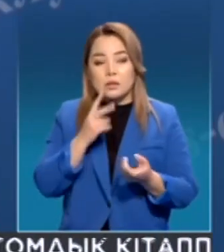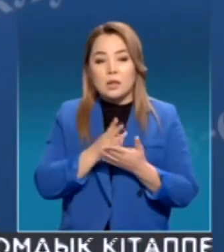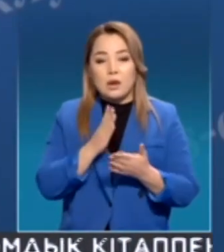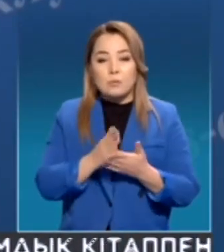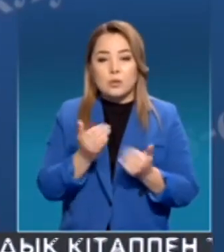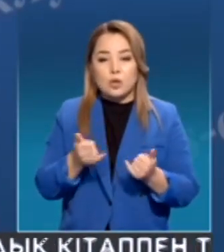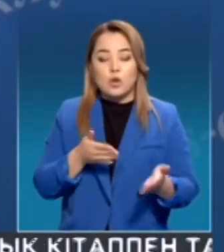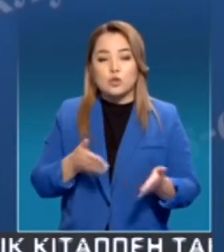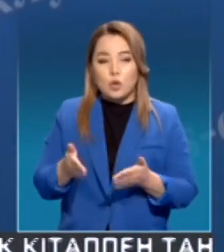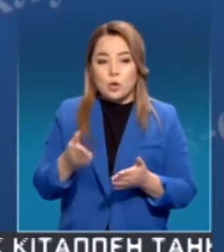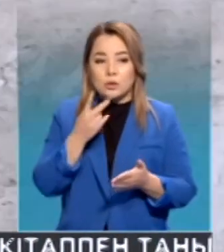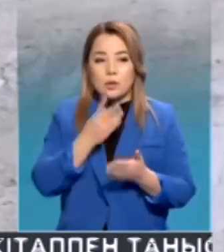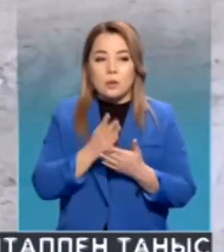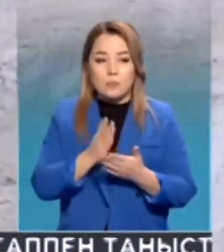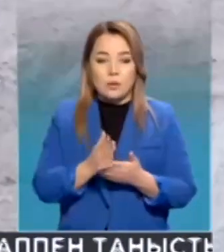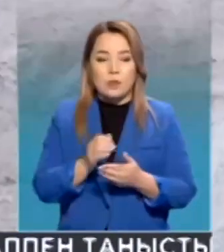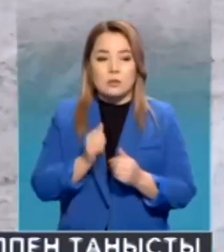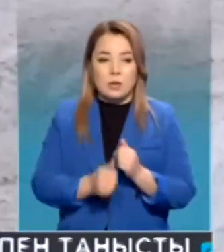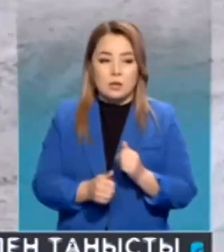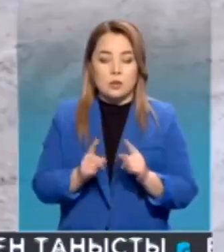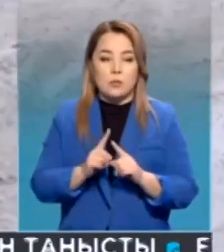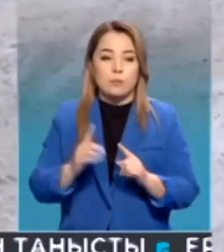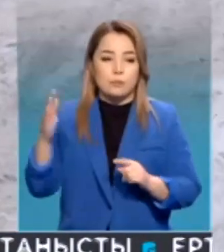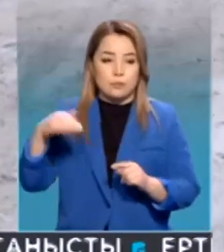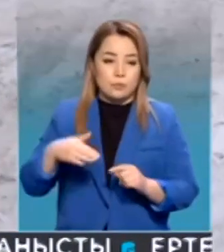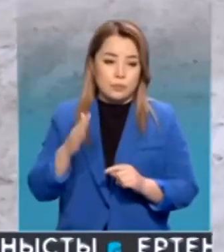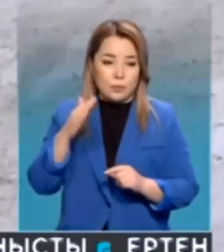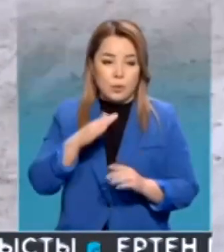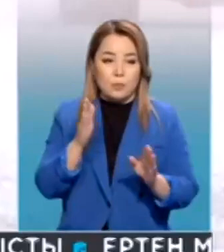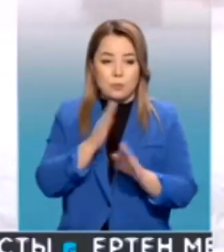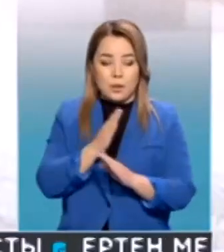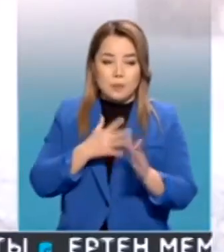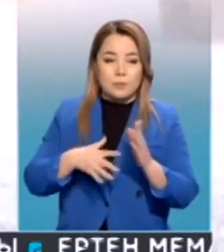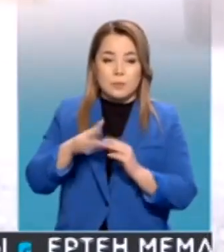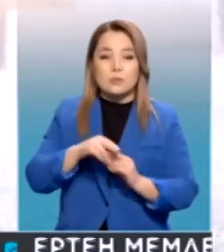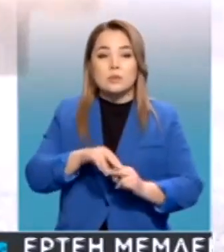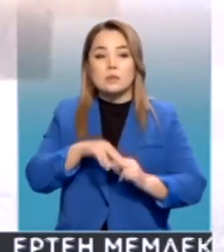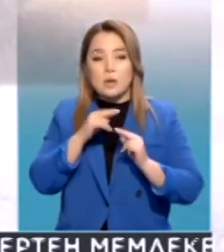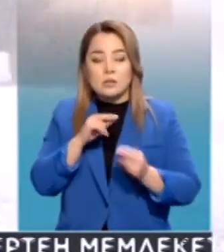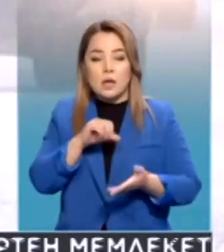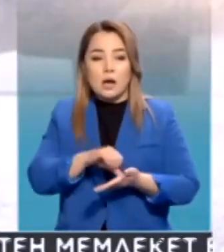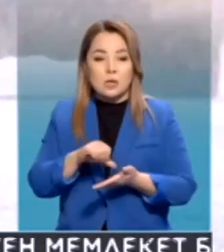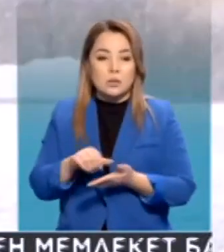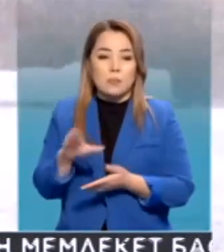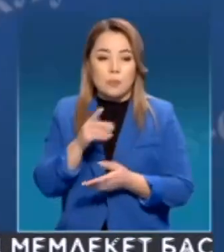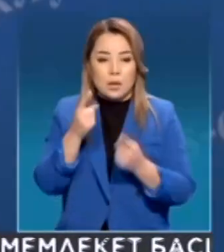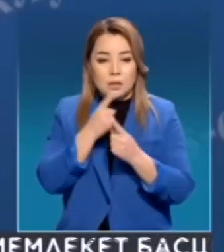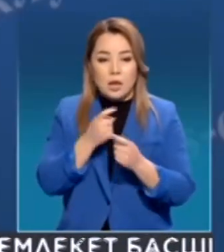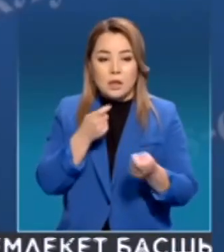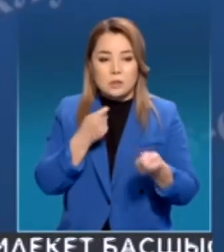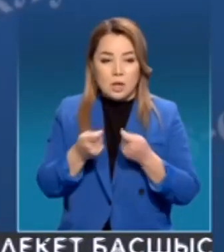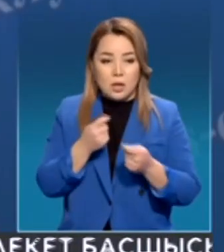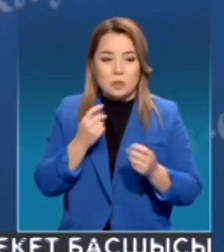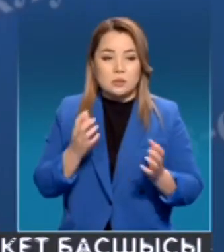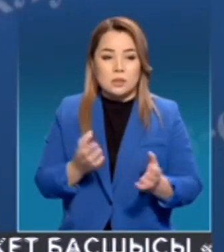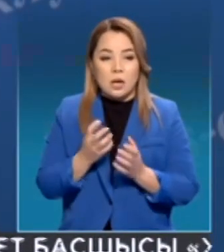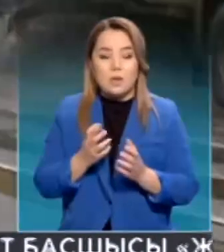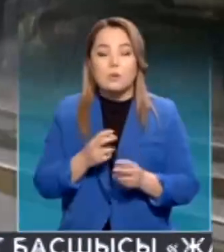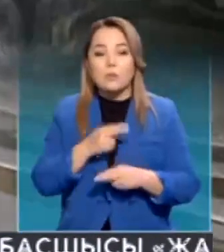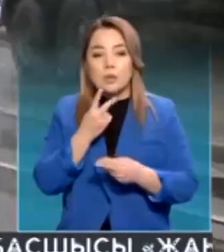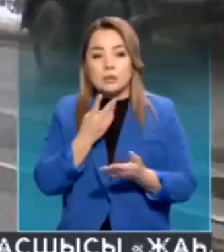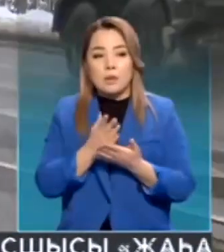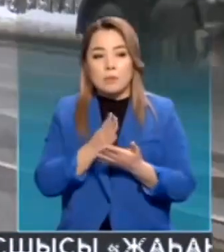жолдағы ахуал қиындай түседі, күрделене түседі. Сондықтан барлық жол көлігі процесіне қатысушыларға айтатынымыз сақтық шараларын таныту